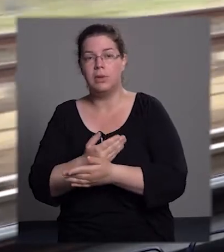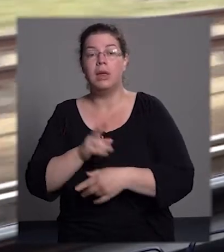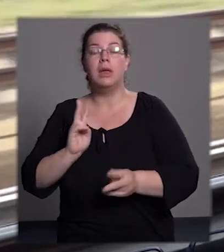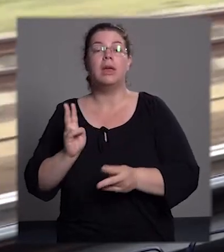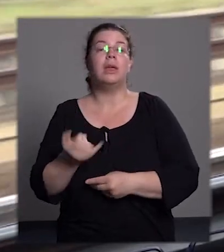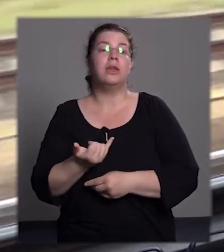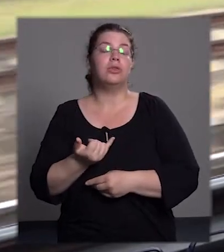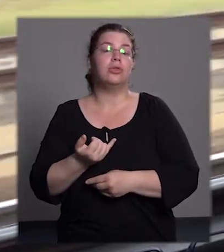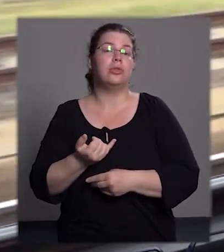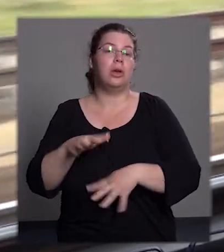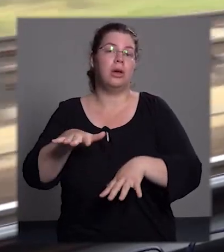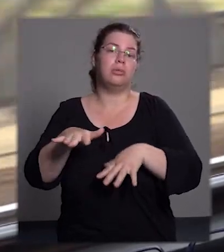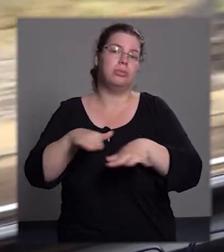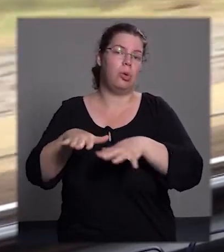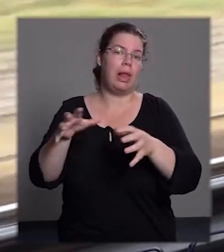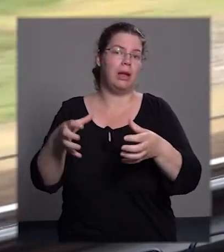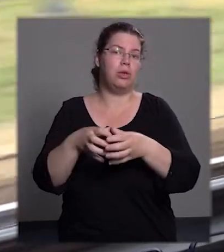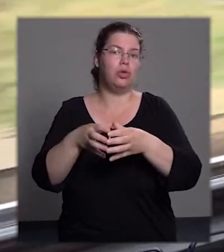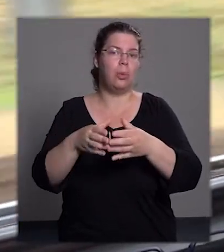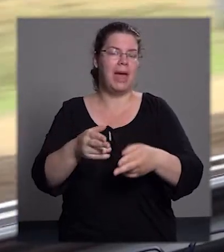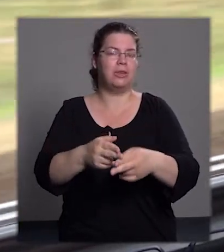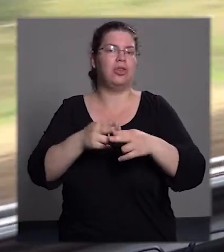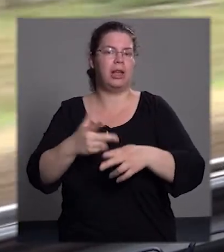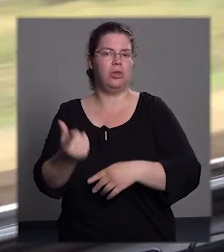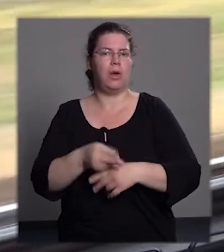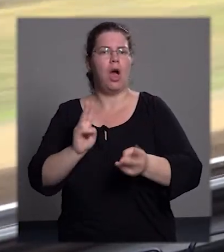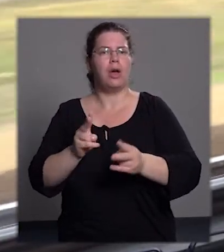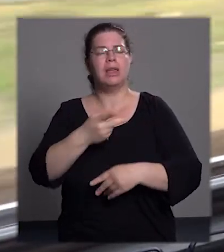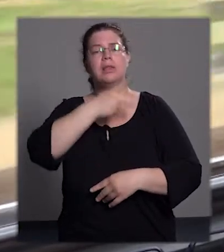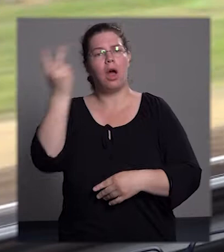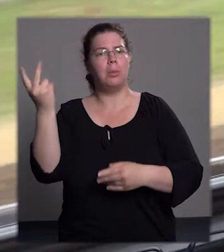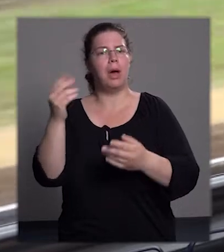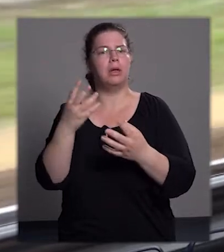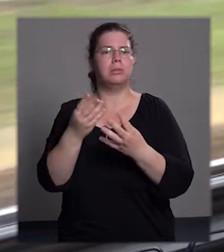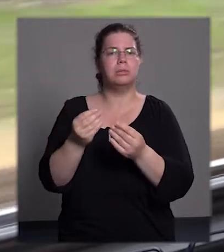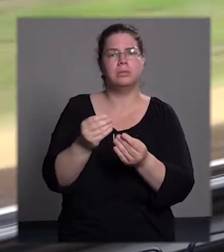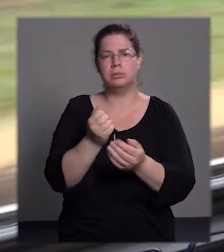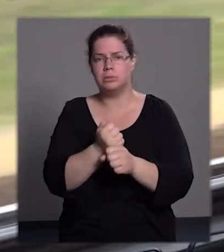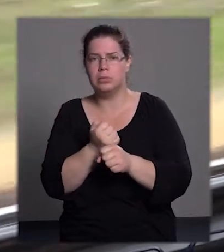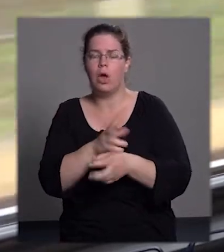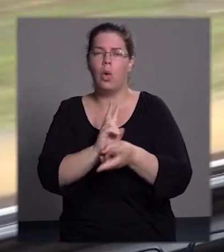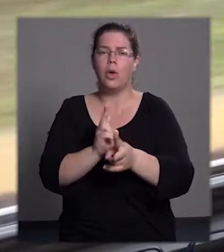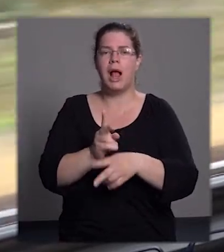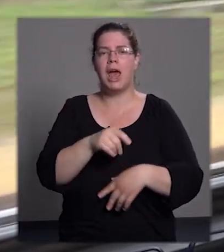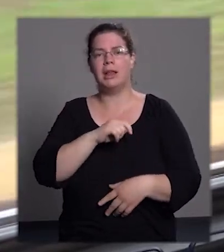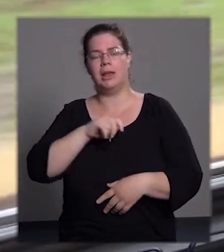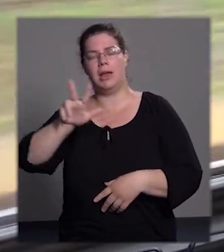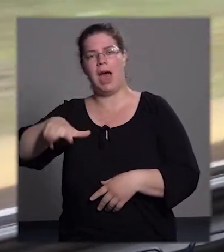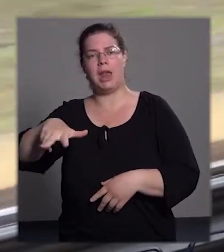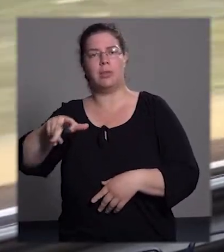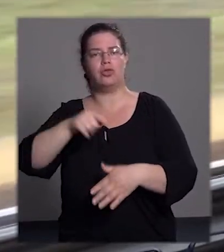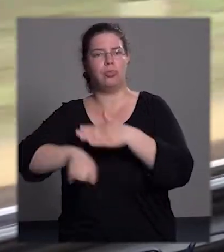közlekedő tömeg segítségével, aki készített nekünk egy szakmai anyagot arra, hogy miképpen lehetne a 3-as metró